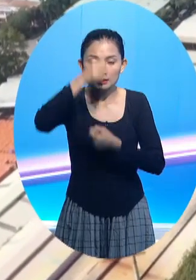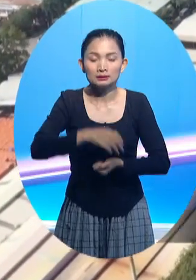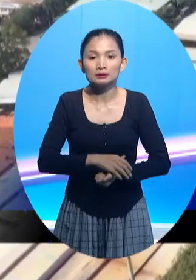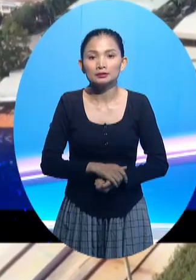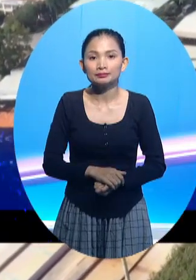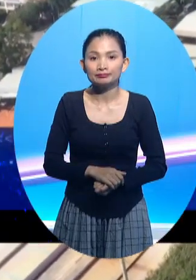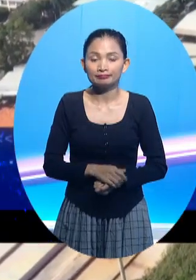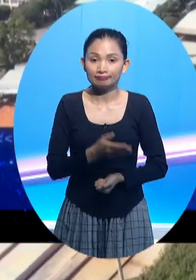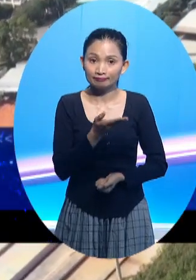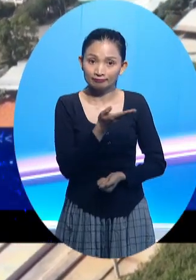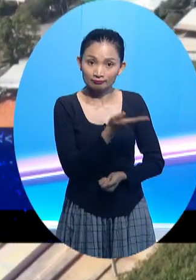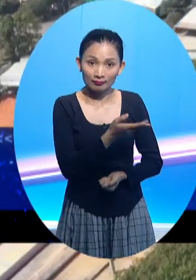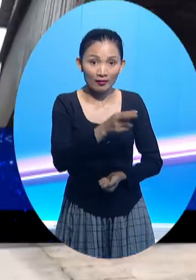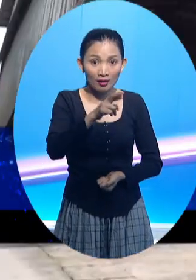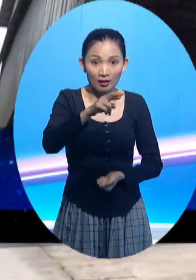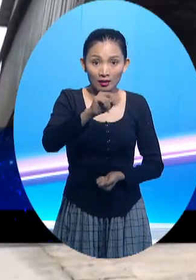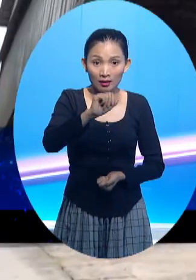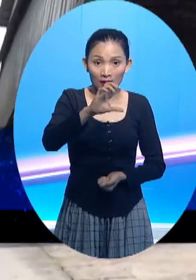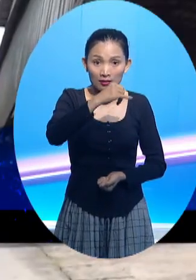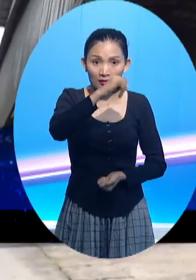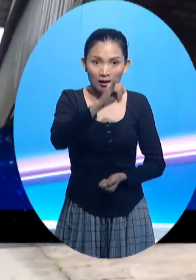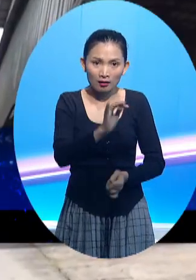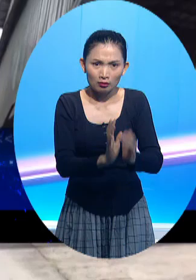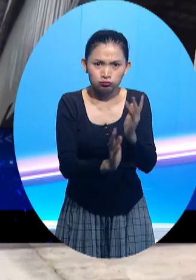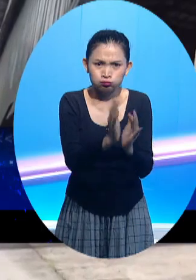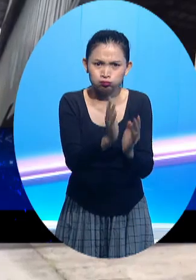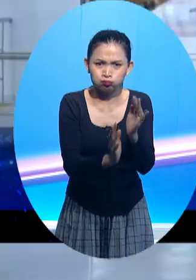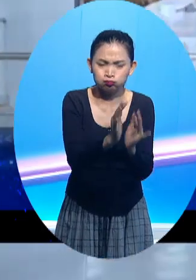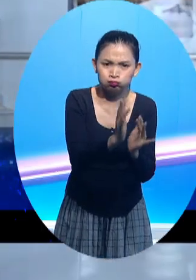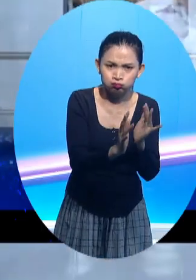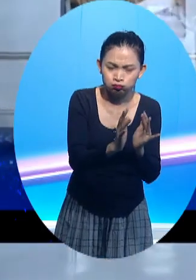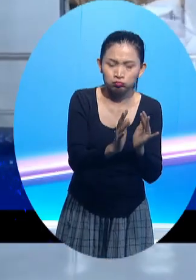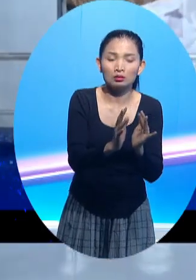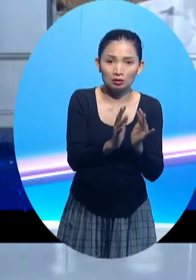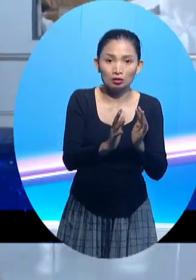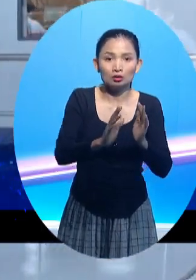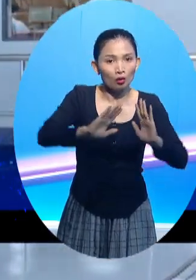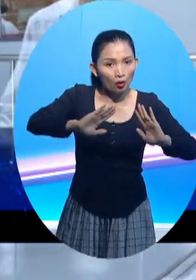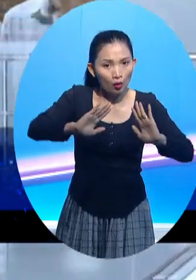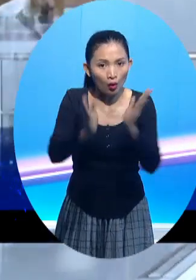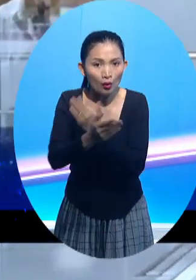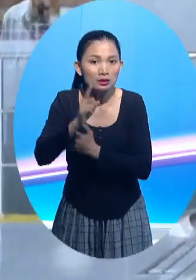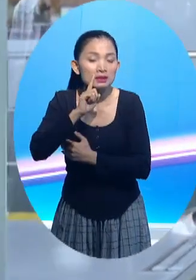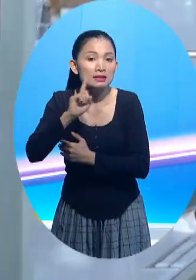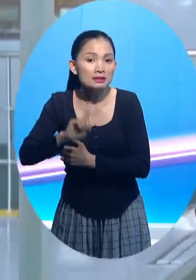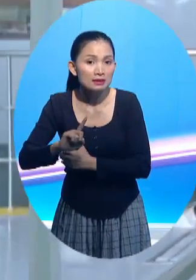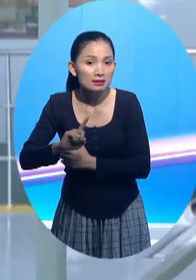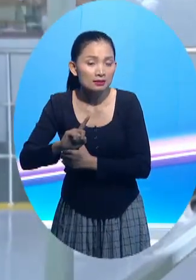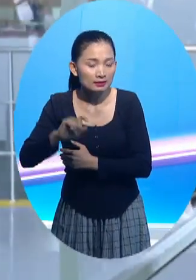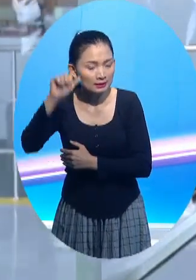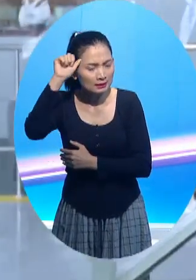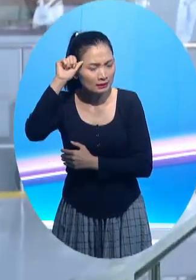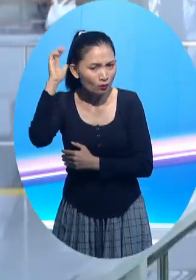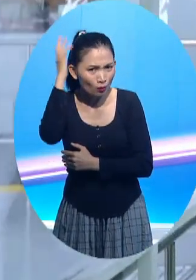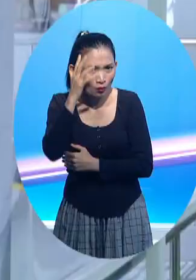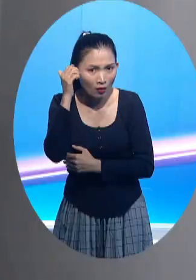Đây là lò đốt rác kết nối phát điện do chính kỹ sư B-Waste tự thiết kế thi công vận hành ổn định. Dự án lớn có ý nghĩa rất quan trọng trong việc